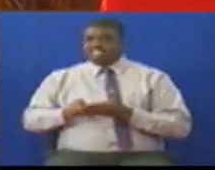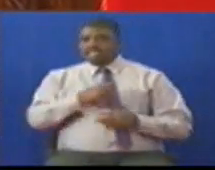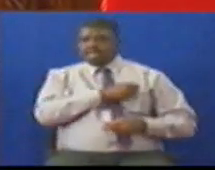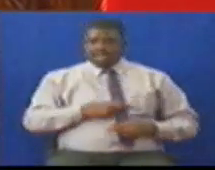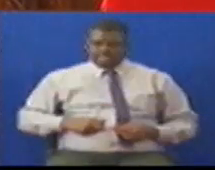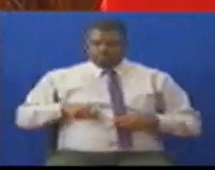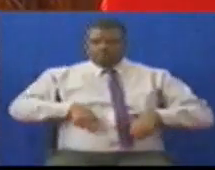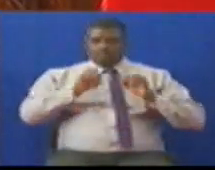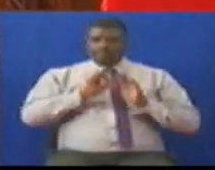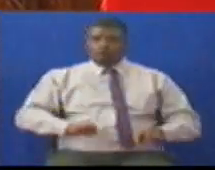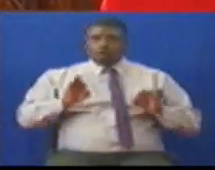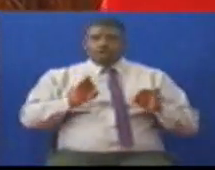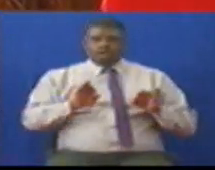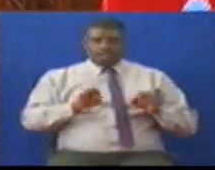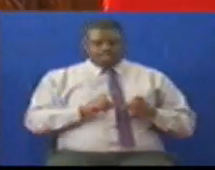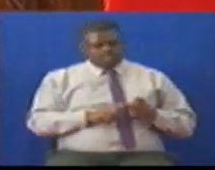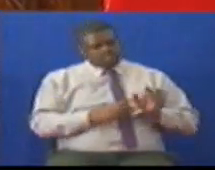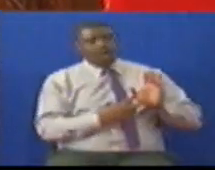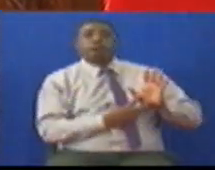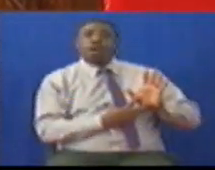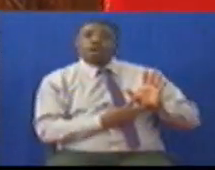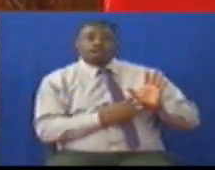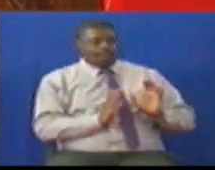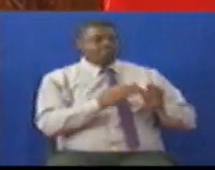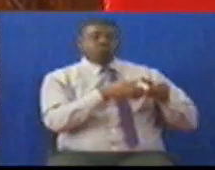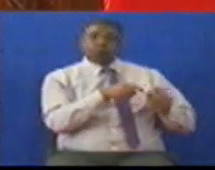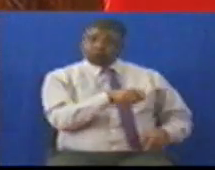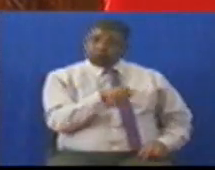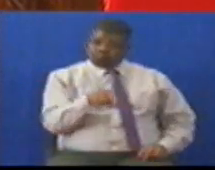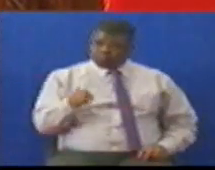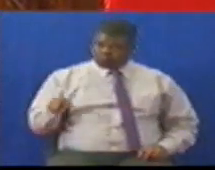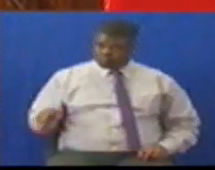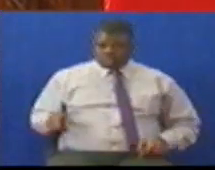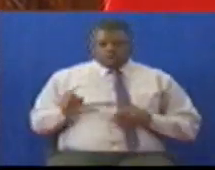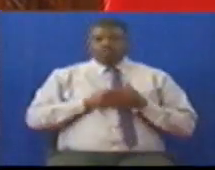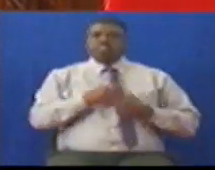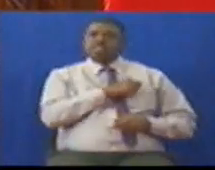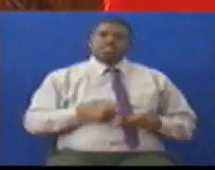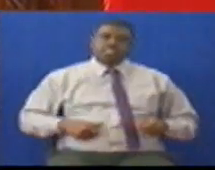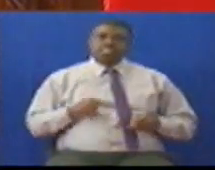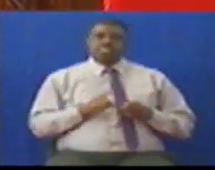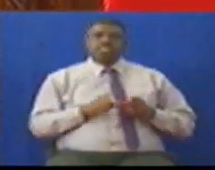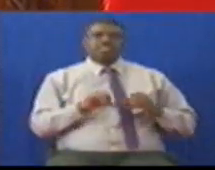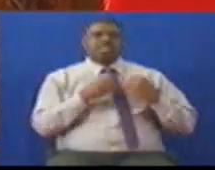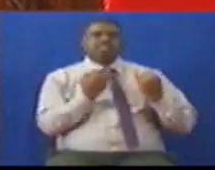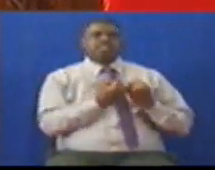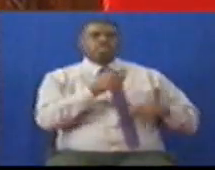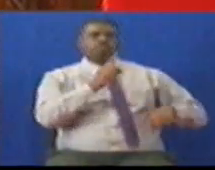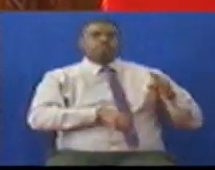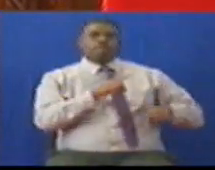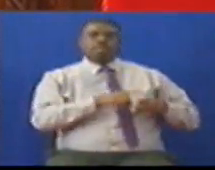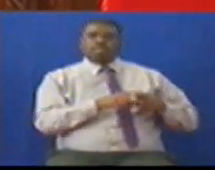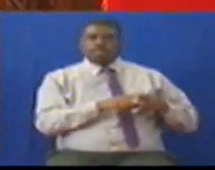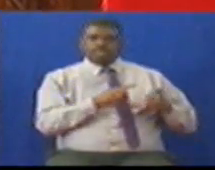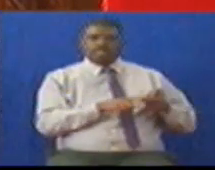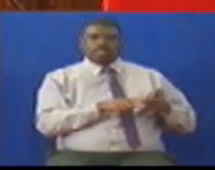mafungu yameainishwa yako 7. Mheshimiwa Speaker, pamoja na mafungu hayo, ofisi ya rais inasimamia pia taasisi ya kupambana na rushwa. Hata